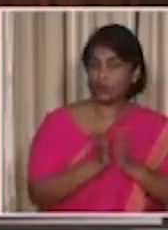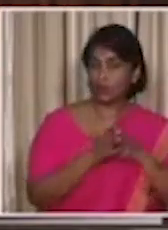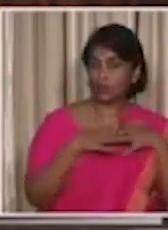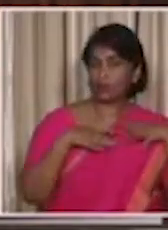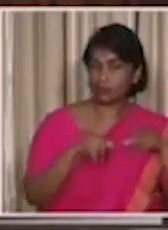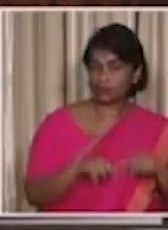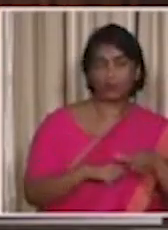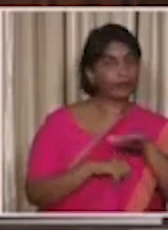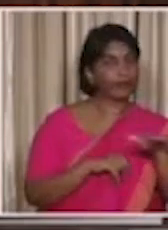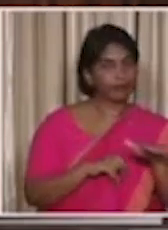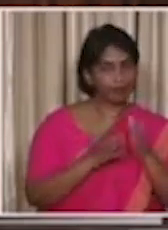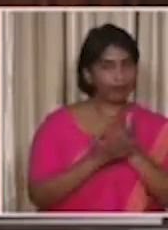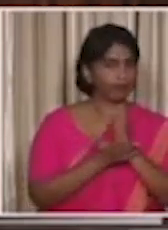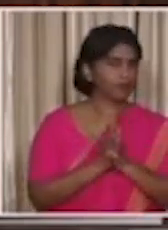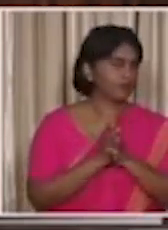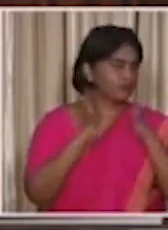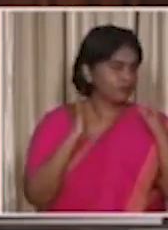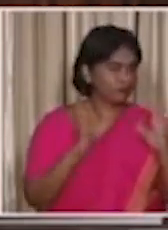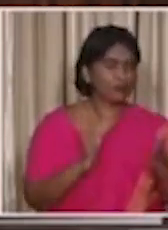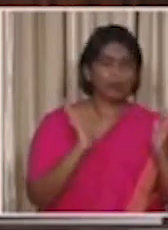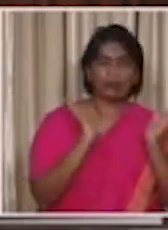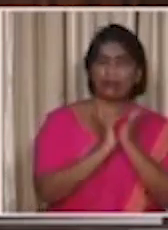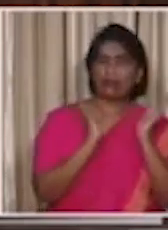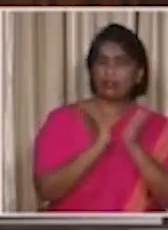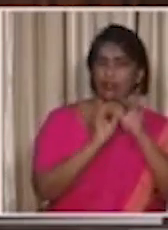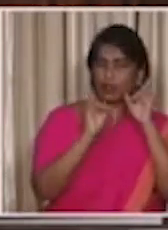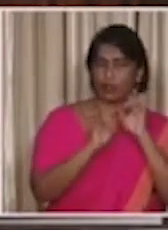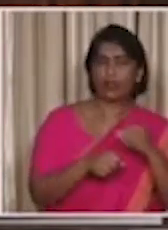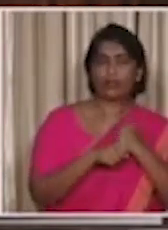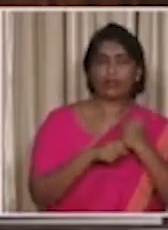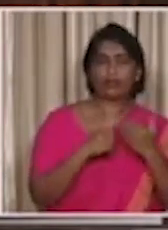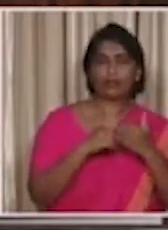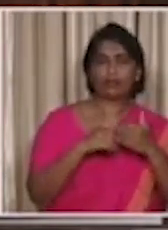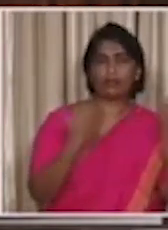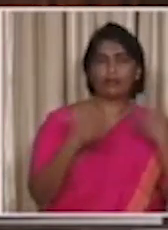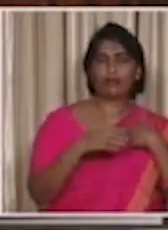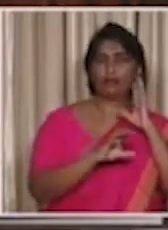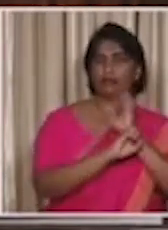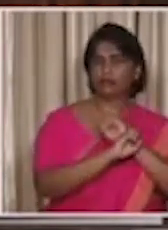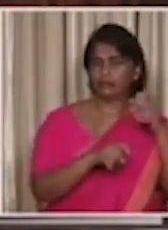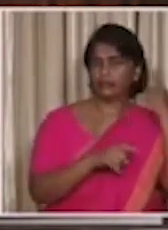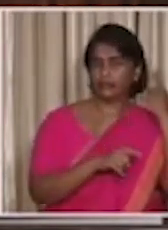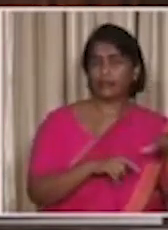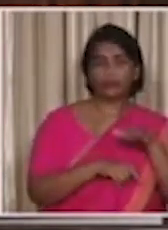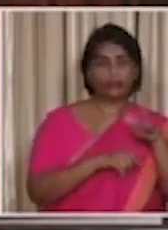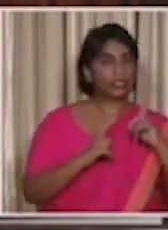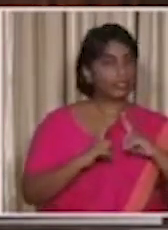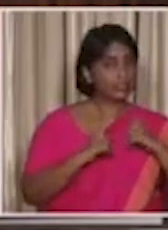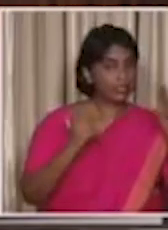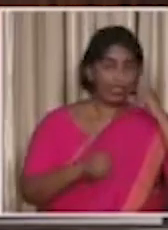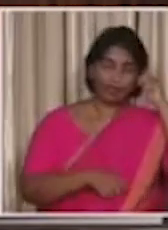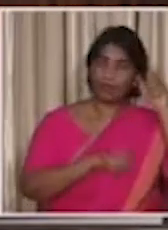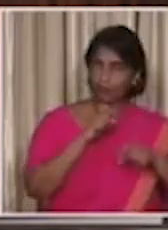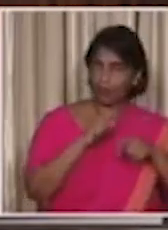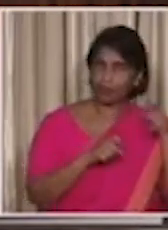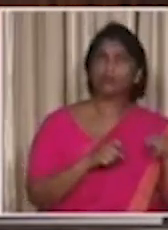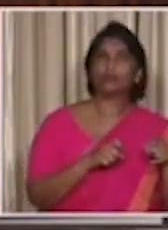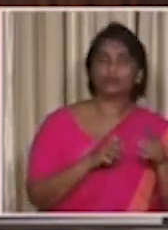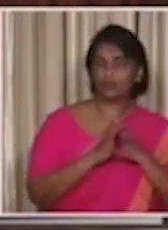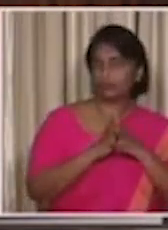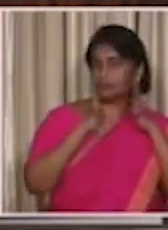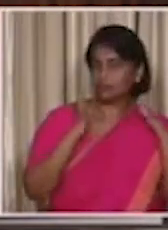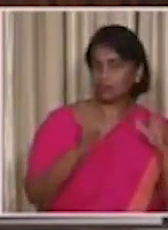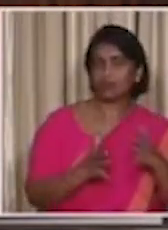ඉඩම් කට්ටි ගණනාවක් වනාන්තර ලෙස ගැසට් කර ඇති නිසා ඒ ප්‍රදේශවල ජීවත් වෙන ජනතාවට